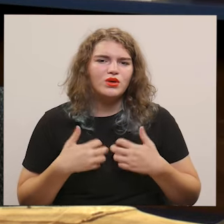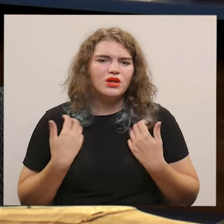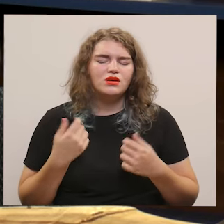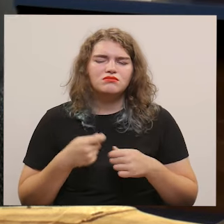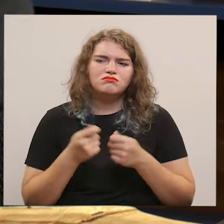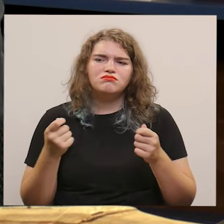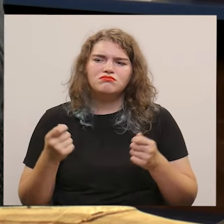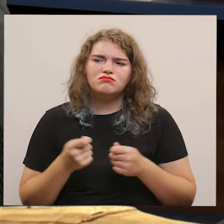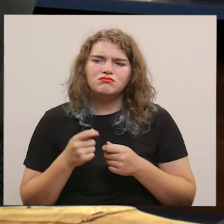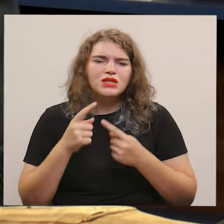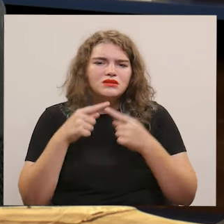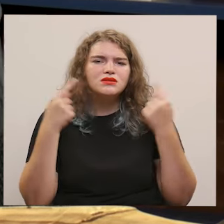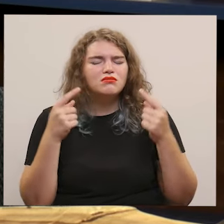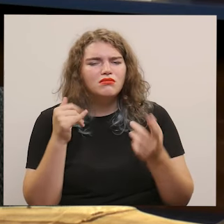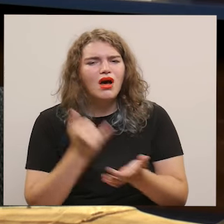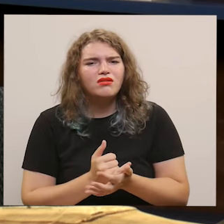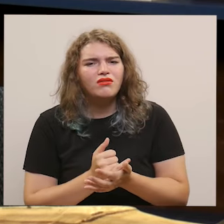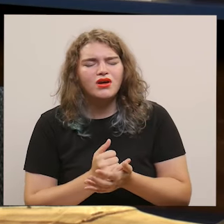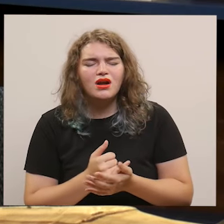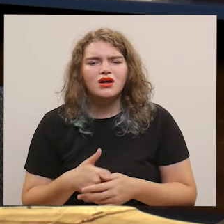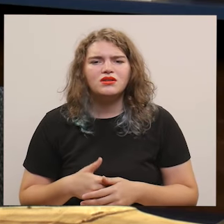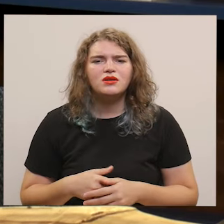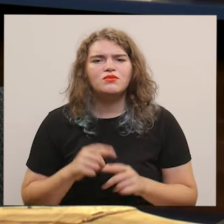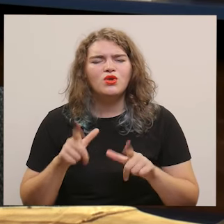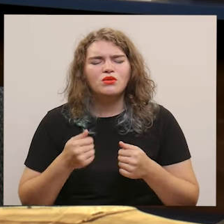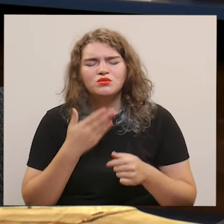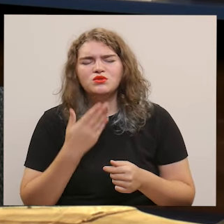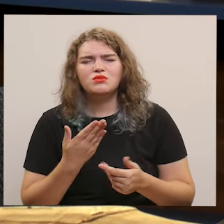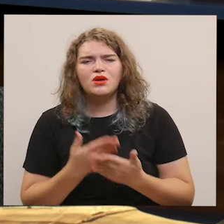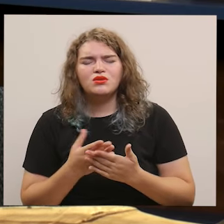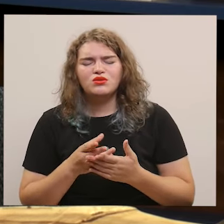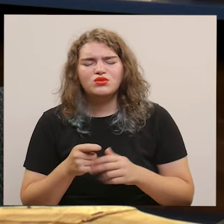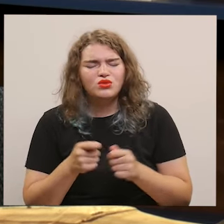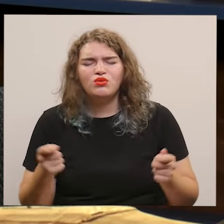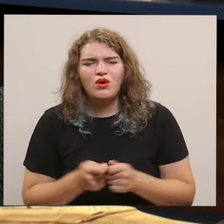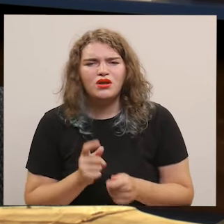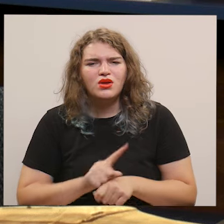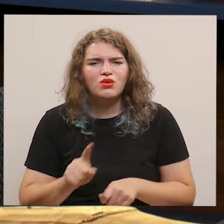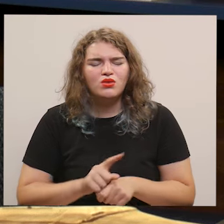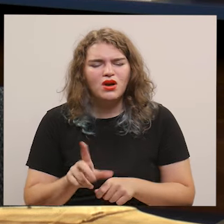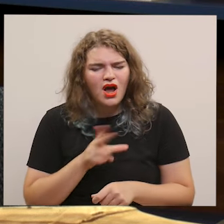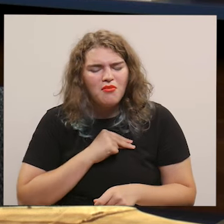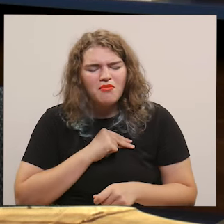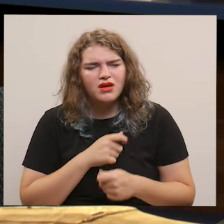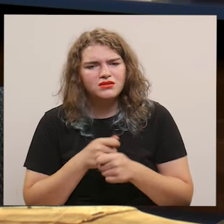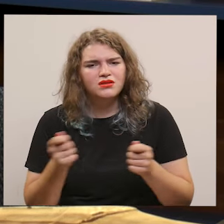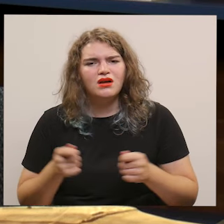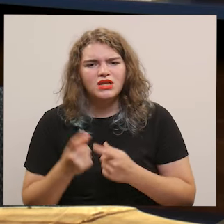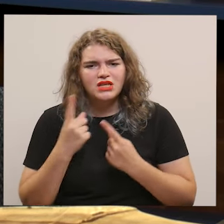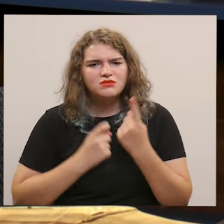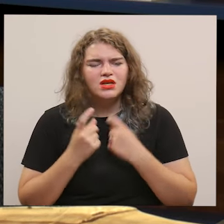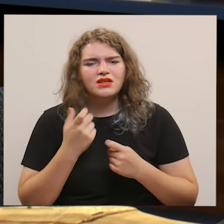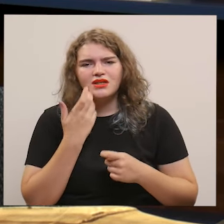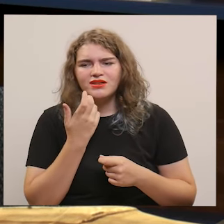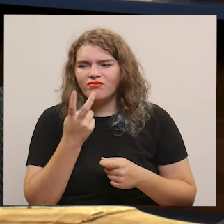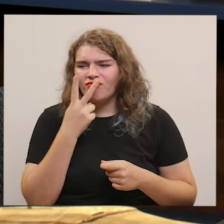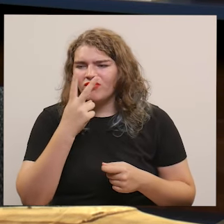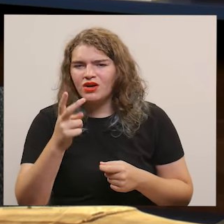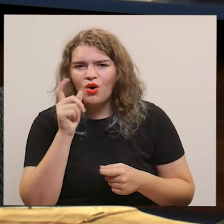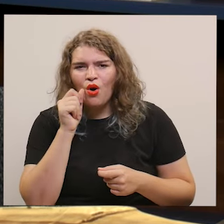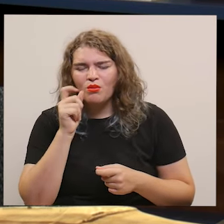cu zâmbetul larg așa pe buze, Doamne, îți mulțumesc, s-a meritat. Când am în fața mea un om pe care eu pot